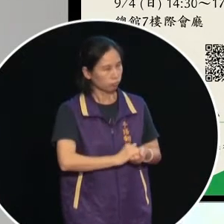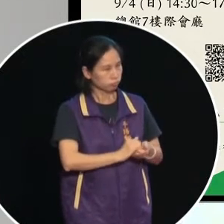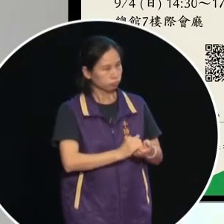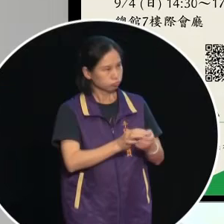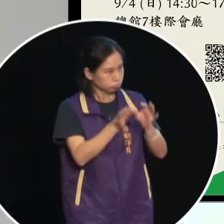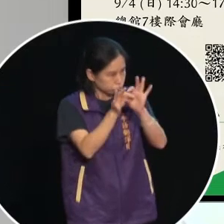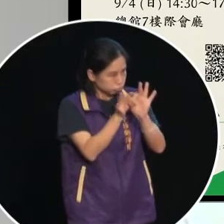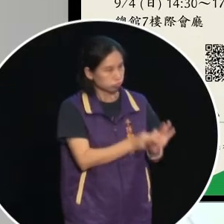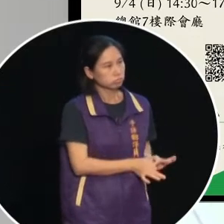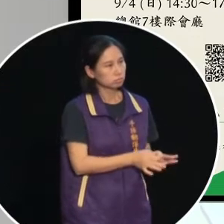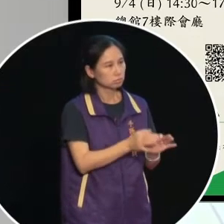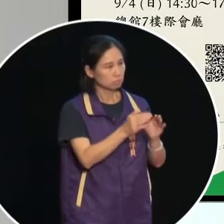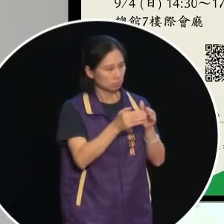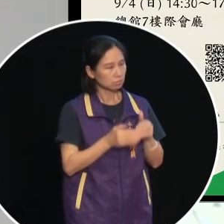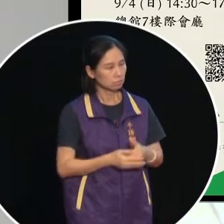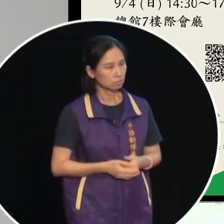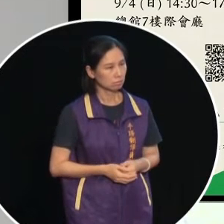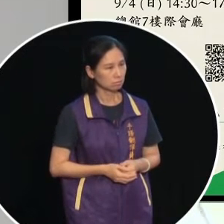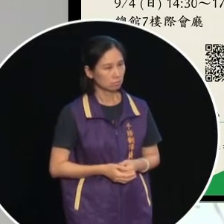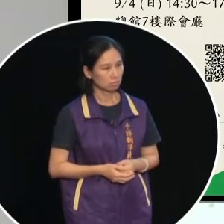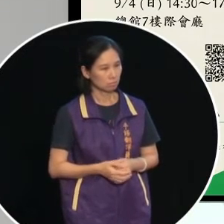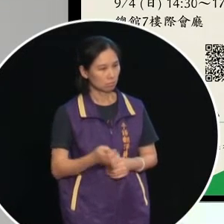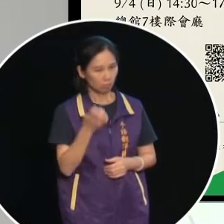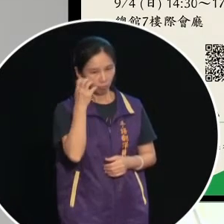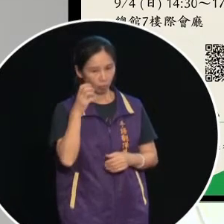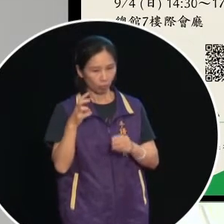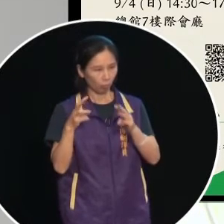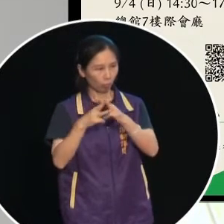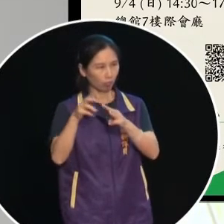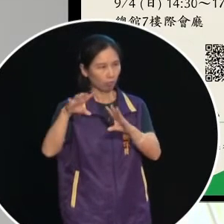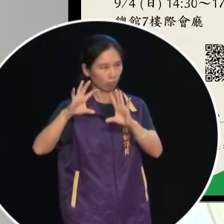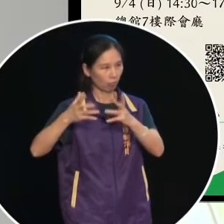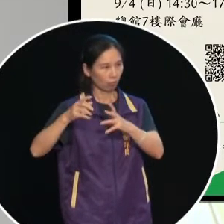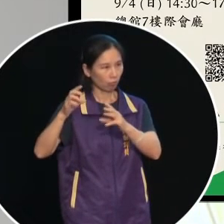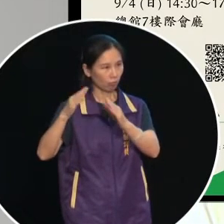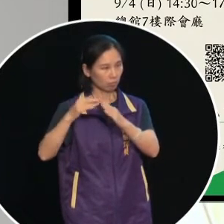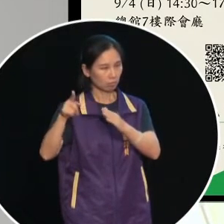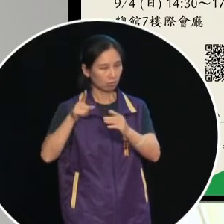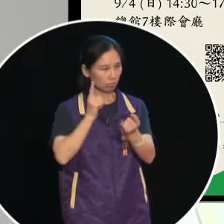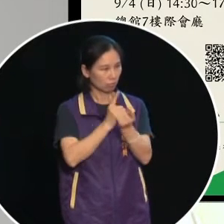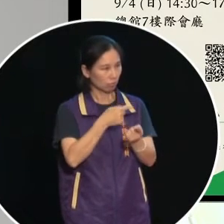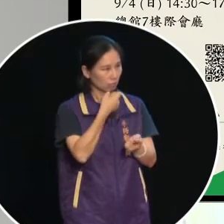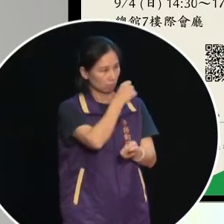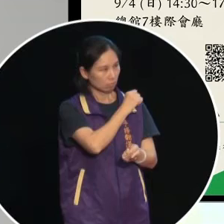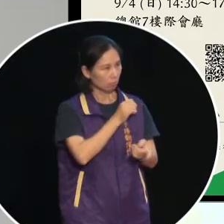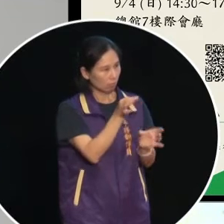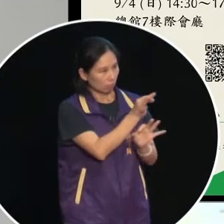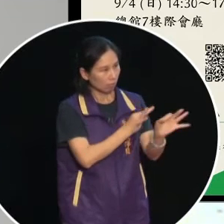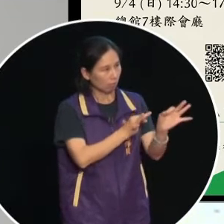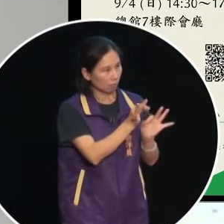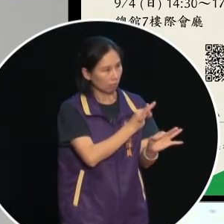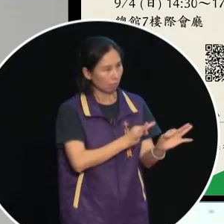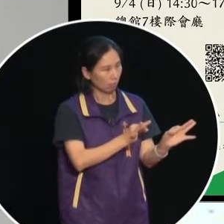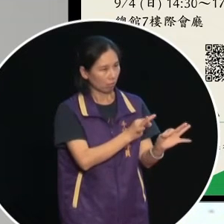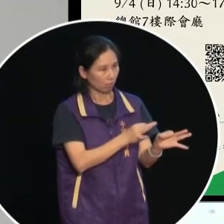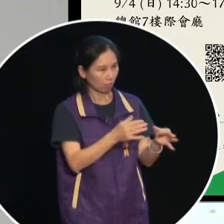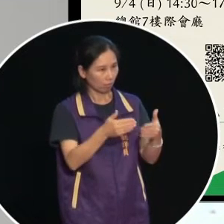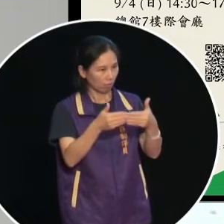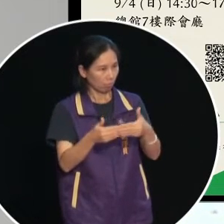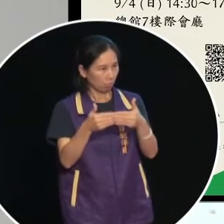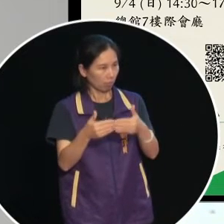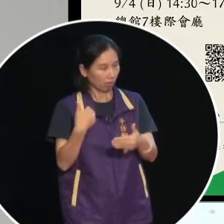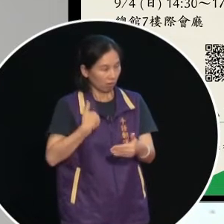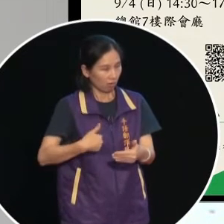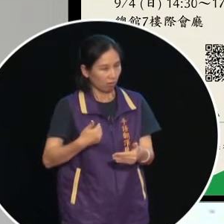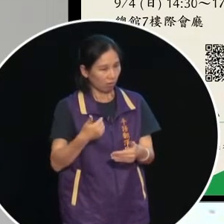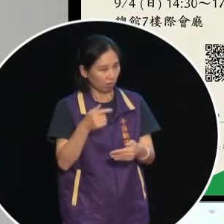呢，欧洲的国家对台湾的经济或者是中国军事过大，对欧